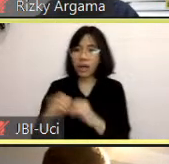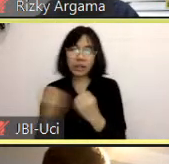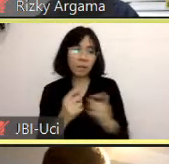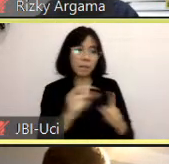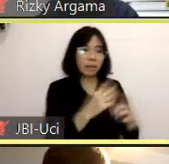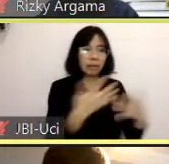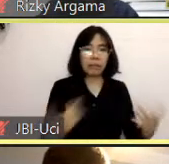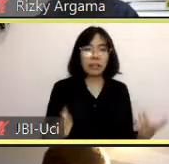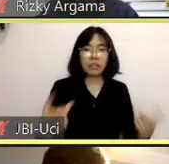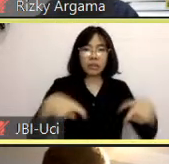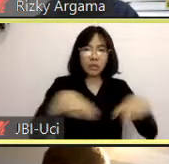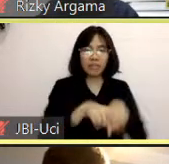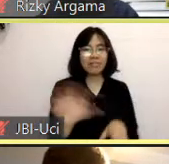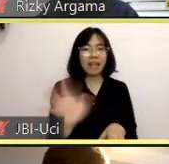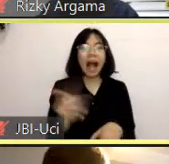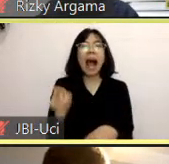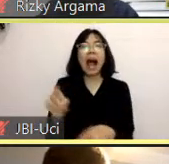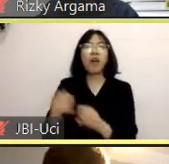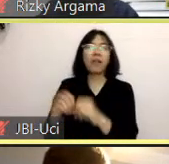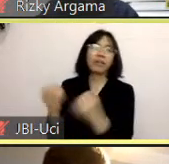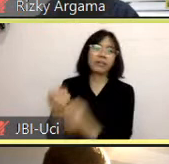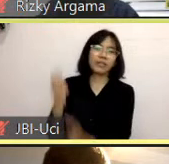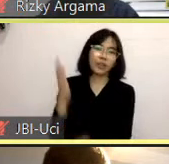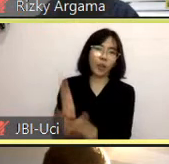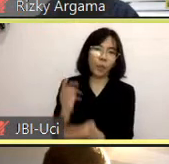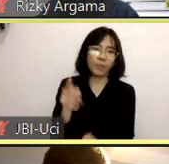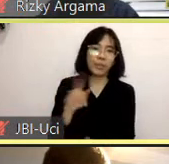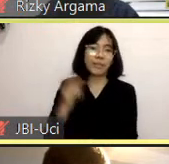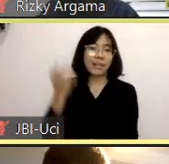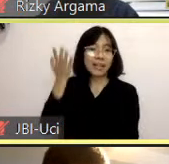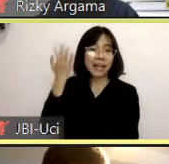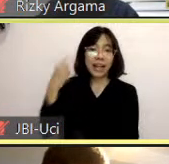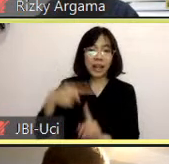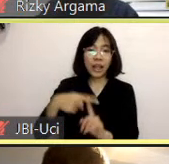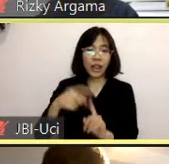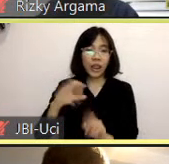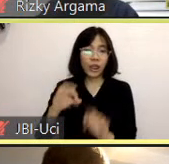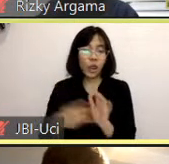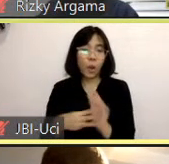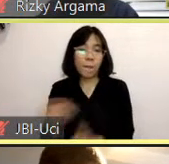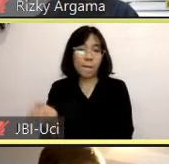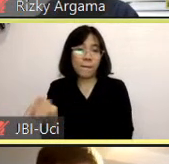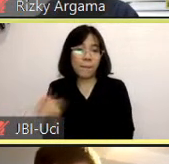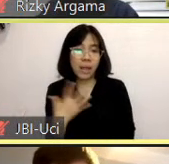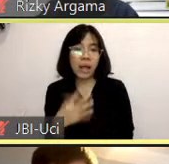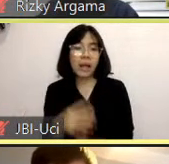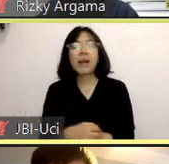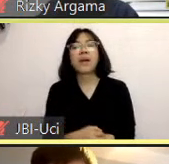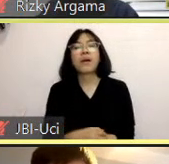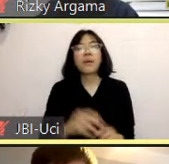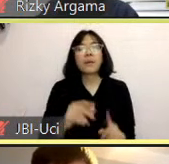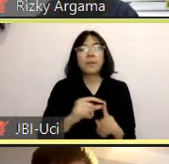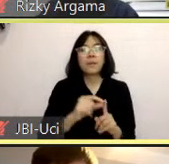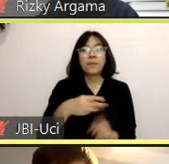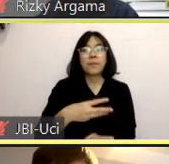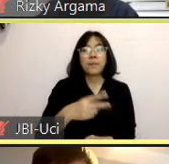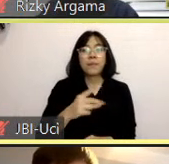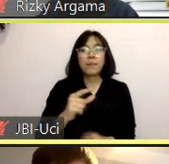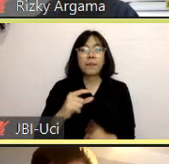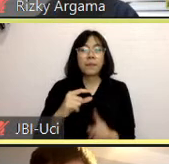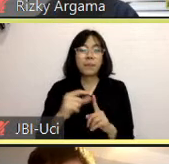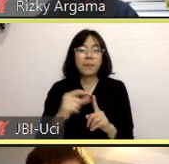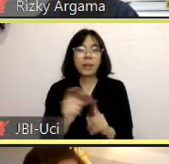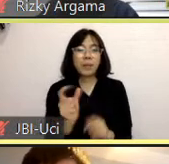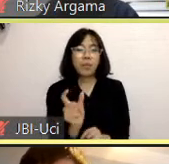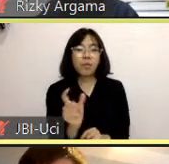di era Presiden Jokowi, tadi sudah disebut oleh Pak Atam, ada Perpu Ormas tahun 2017, ya. Ini